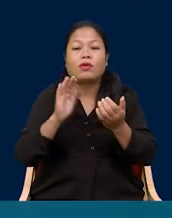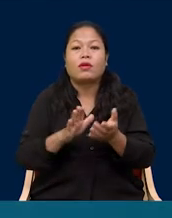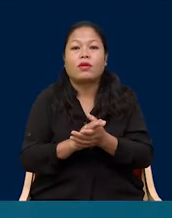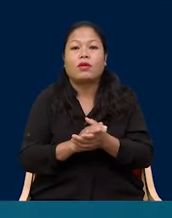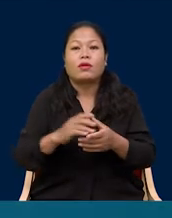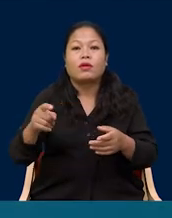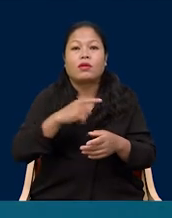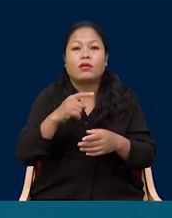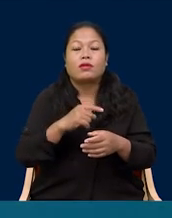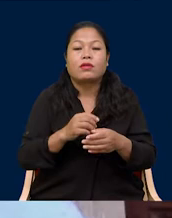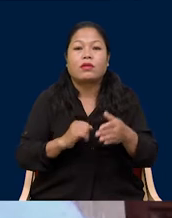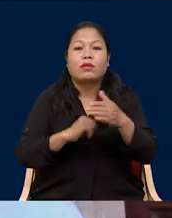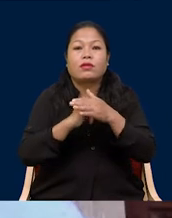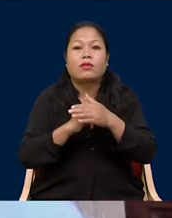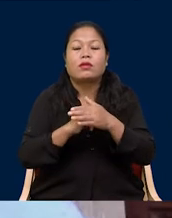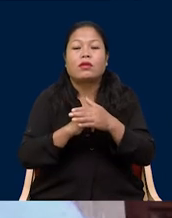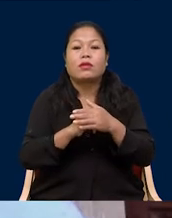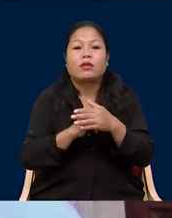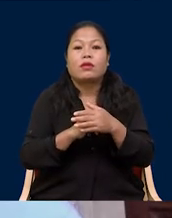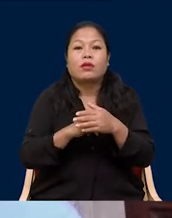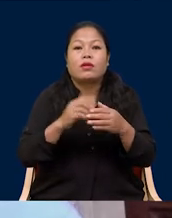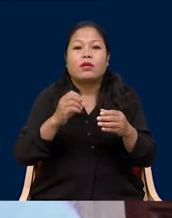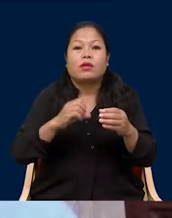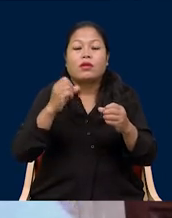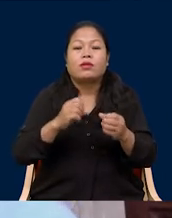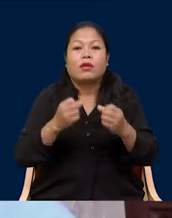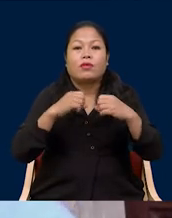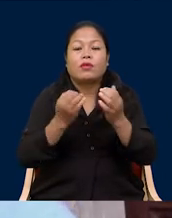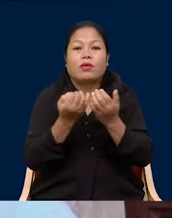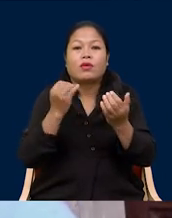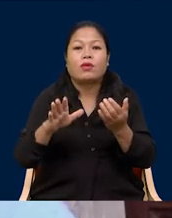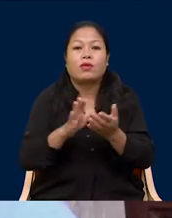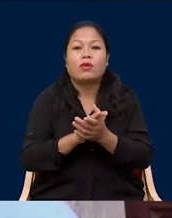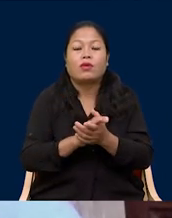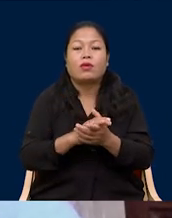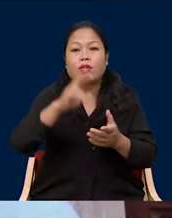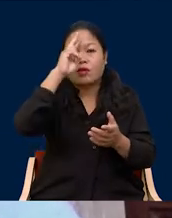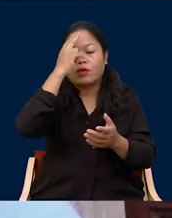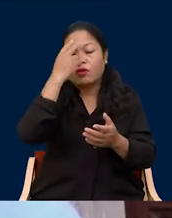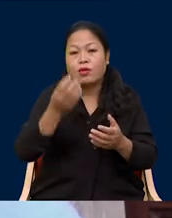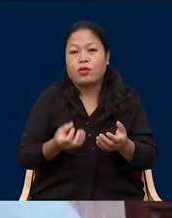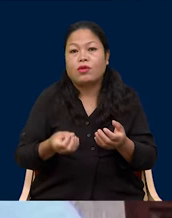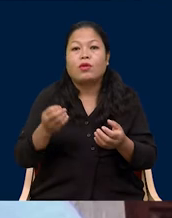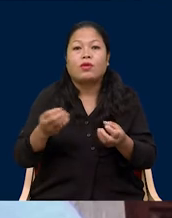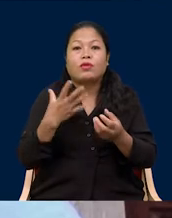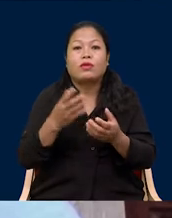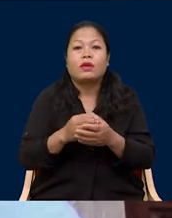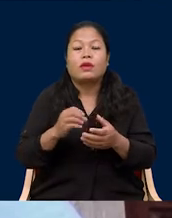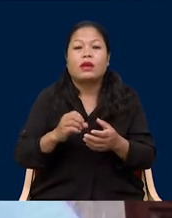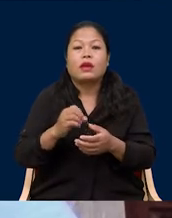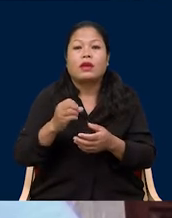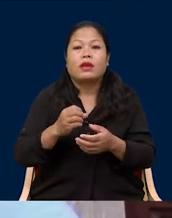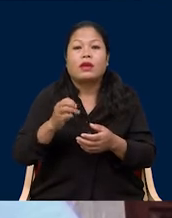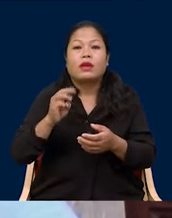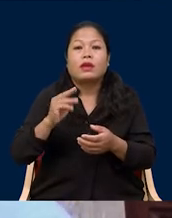हामीले उत्पादन गर्यो भने चाहिँ त्यसको मिथेन प्रडक्सन चाहिँ कम हुन्छ र इरिगेसनबाट युज गरेको अथवा उत्पादन गरेको धानमा चाहिँ